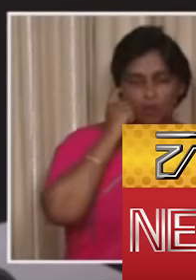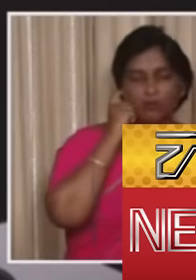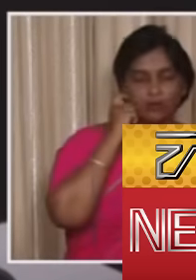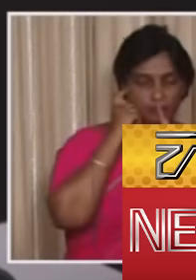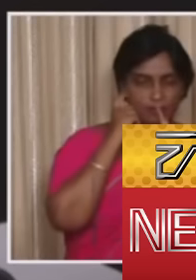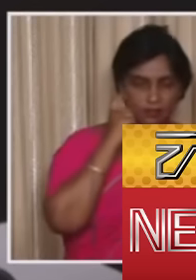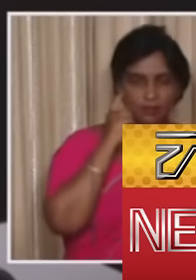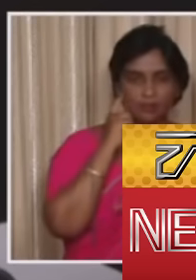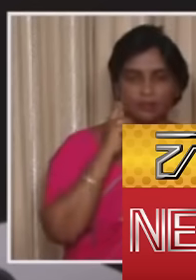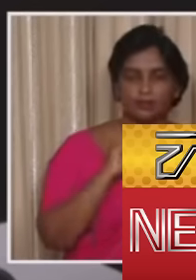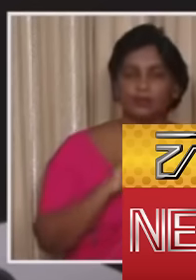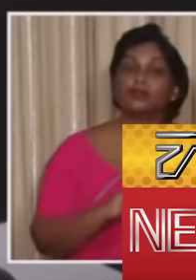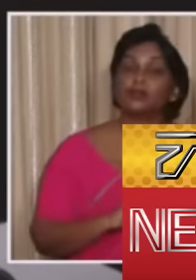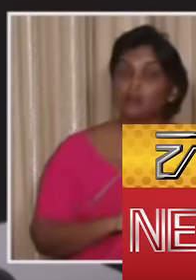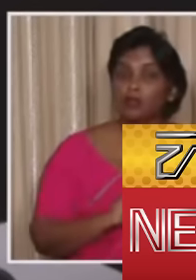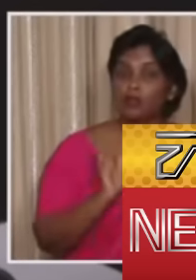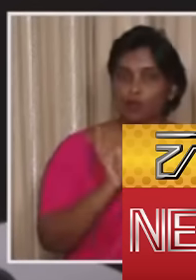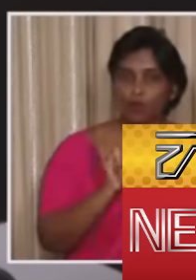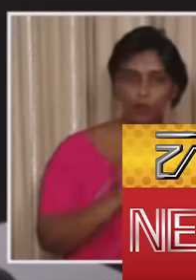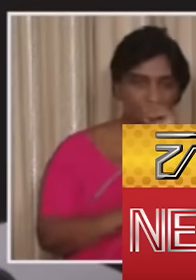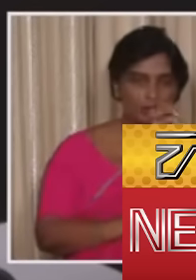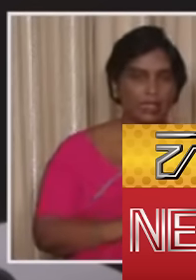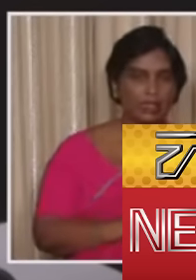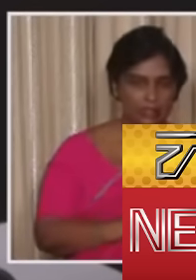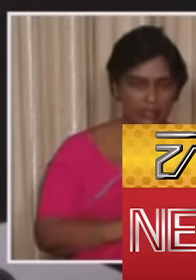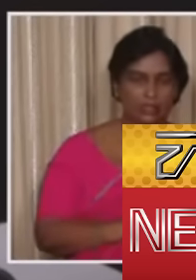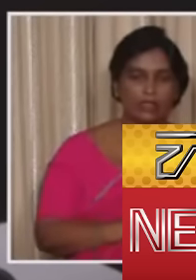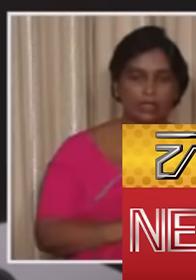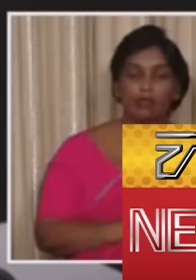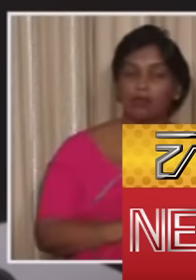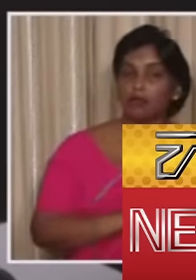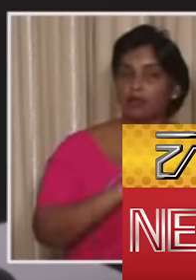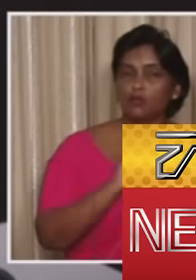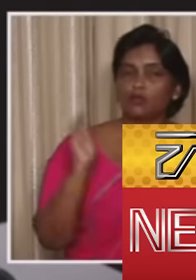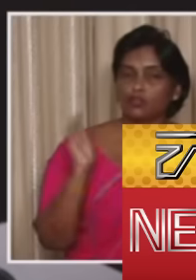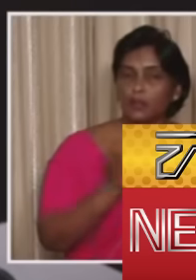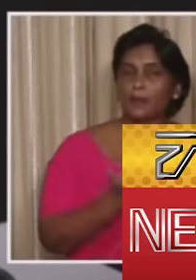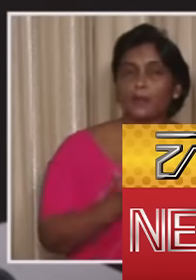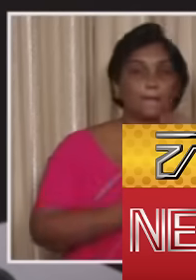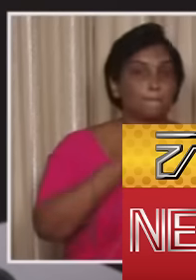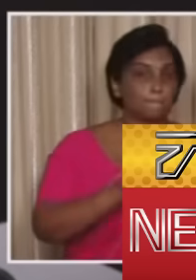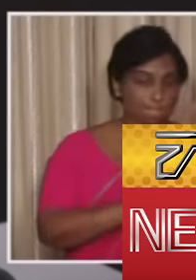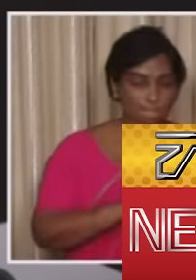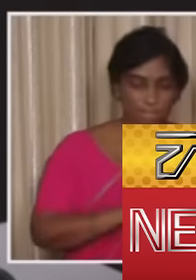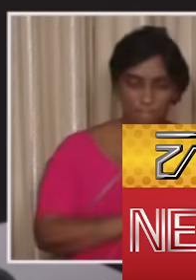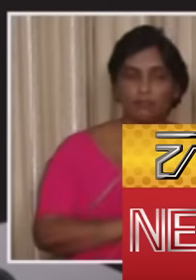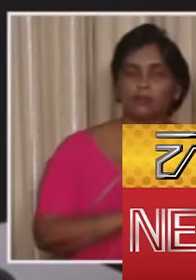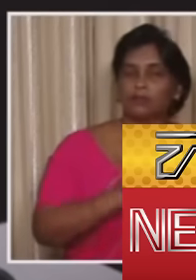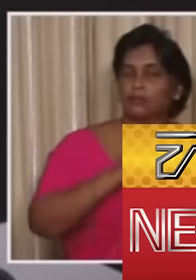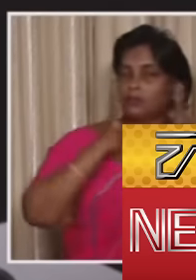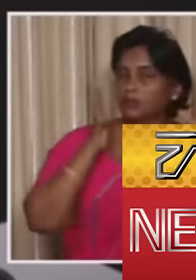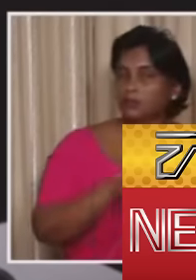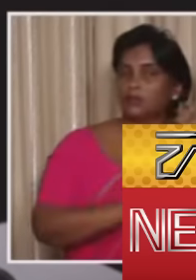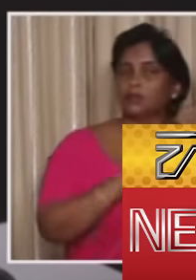කියන්නම්. මේ නොවැම්බර් මාසේ 30 වෙනිදා වෙනකොට අපේ රටේ සුළු හා මධ්‍ය පරිමාණයේ ව්‍යවසායකයන් කොච්චර